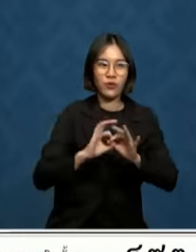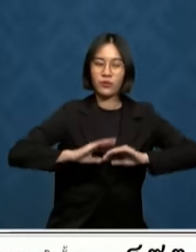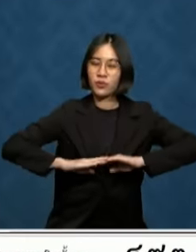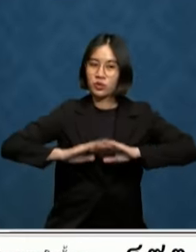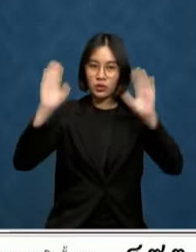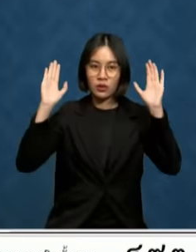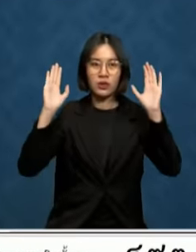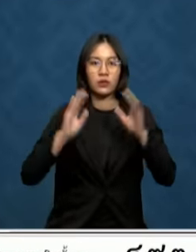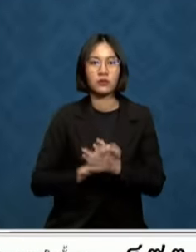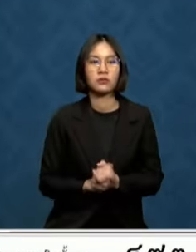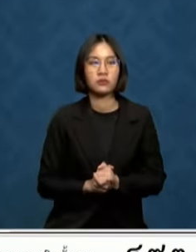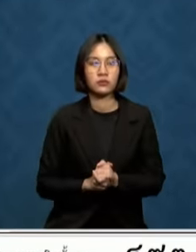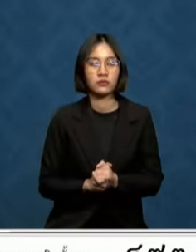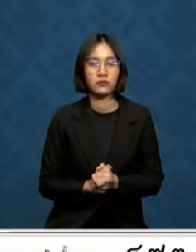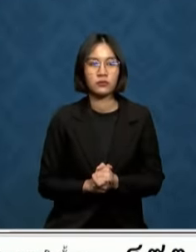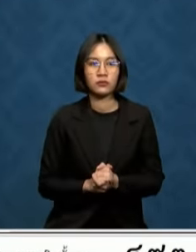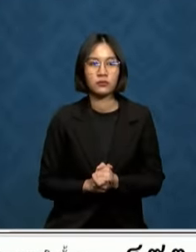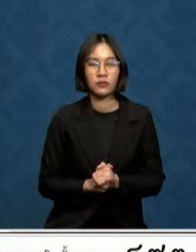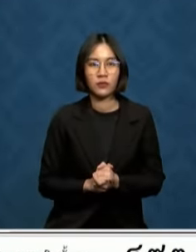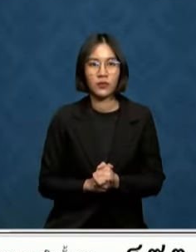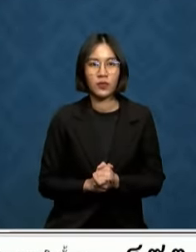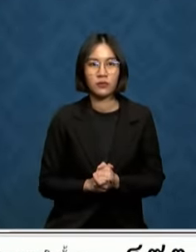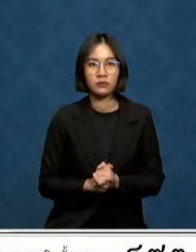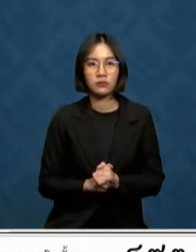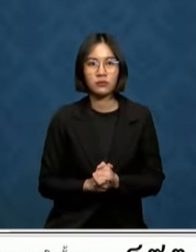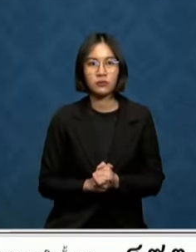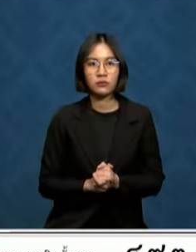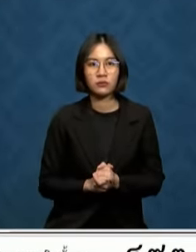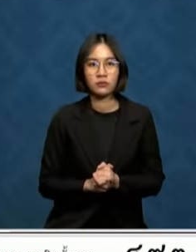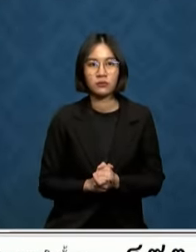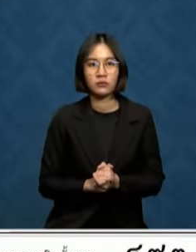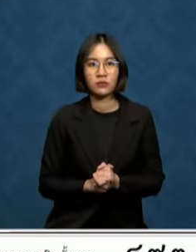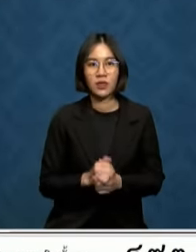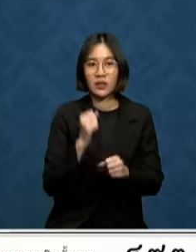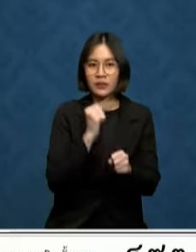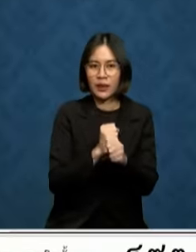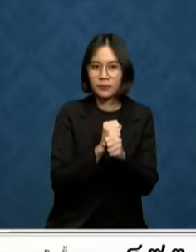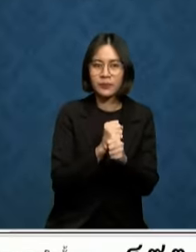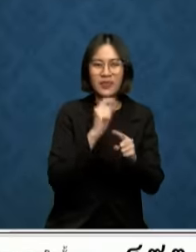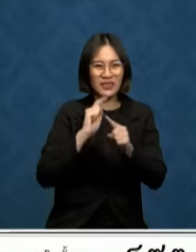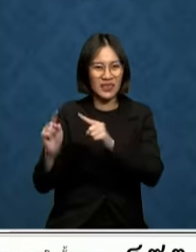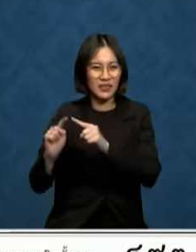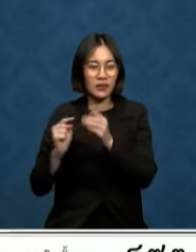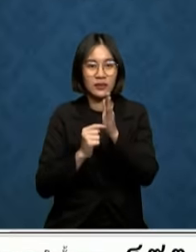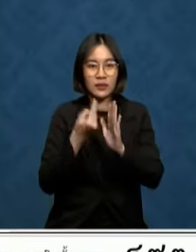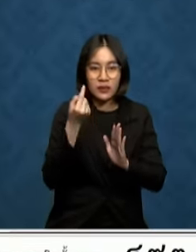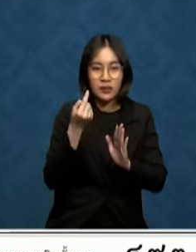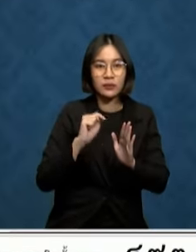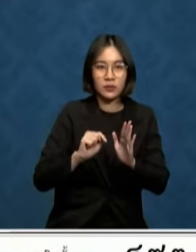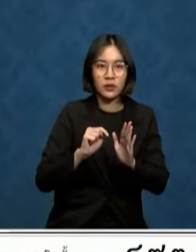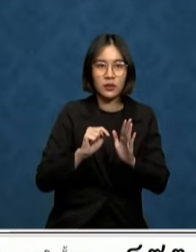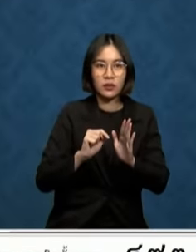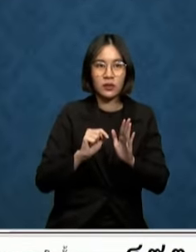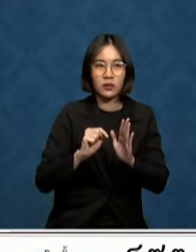ออกไปให้มากที่สุดบันดาการกระธรรมใดที่ได้ริเริ่มเอาไ้